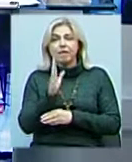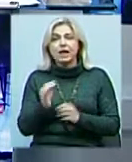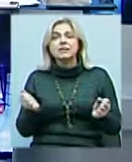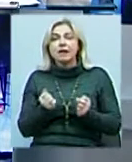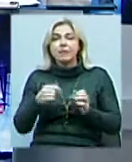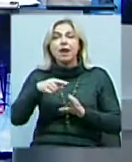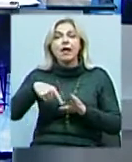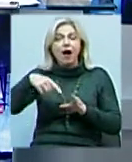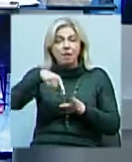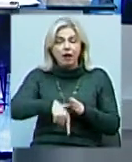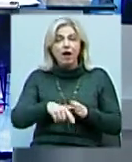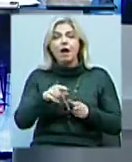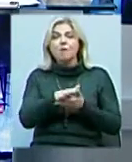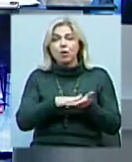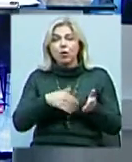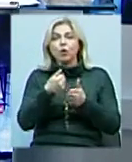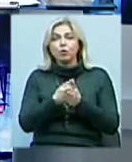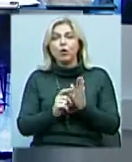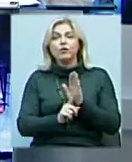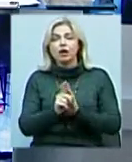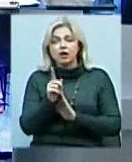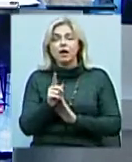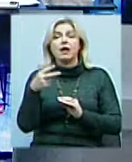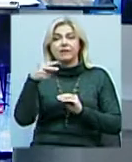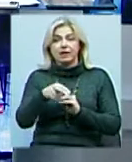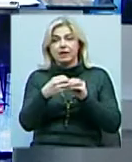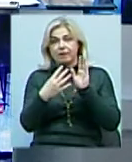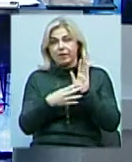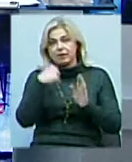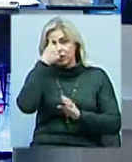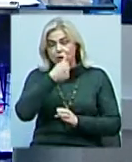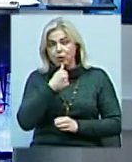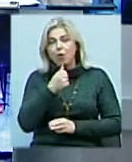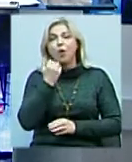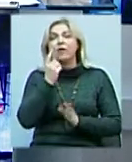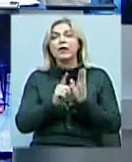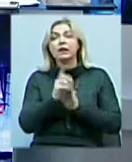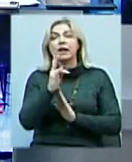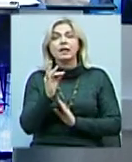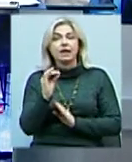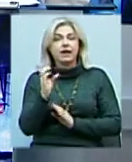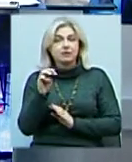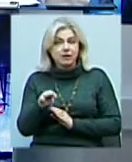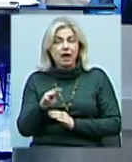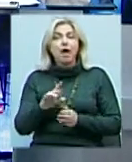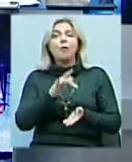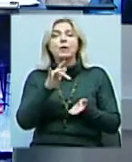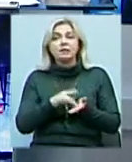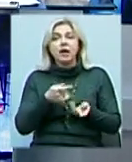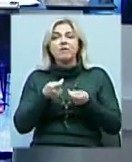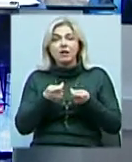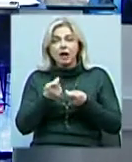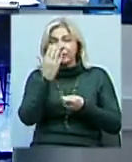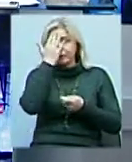ямах. Він триватиме до початку нересту 2019 року. І міська влада має намір провести капітальний ремонт